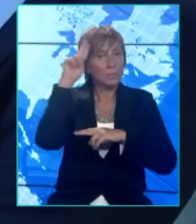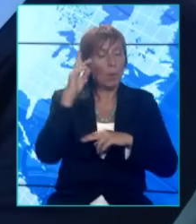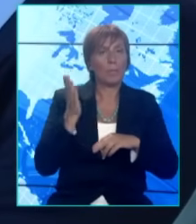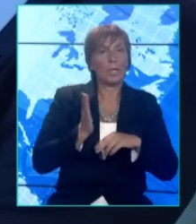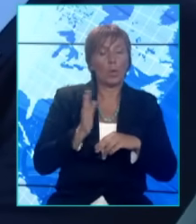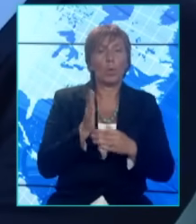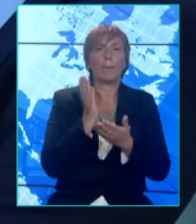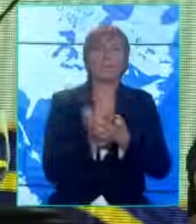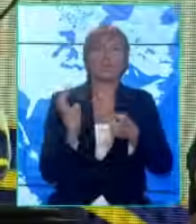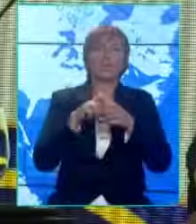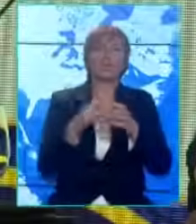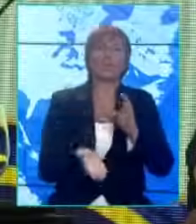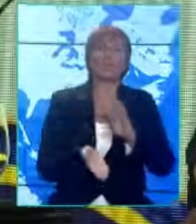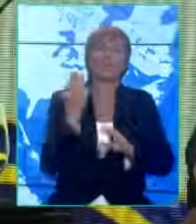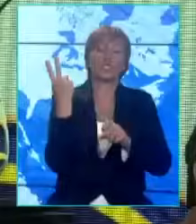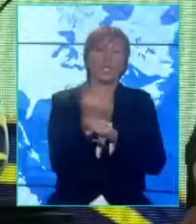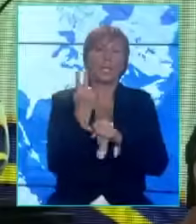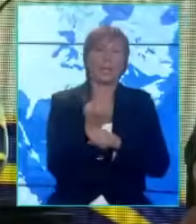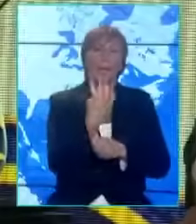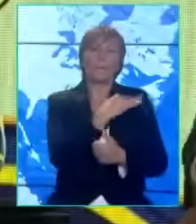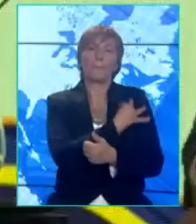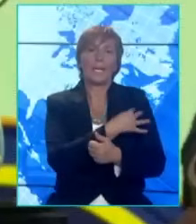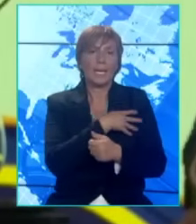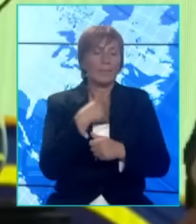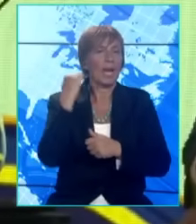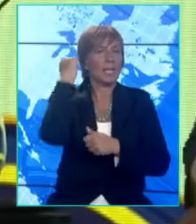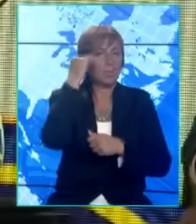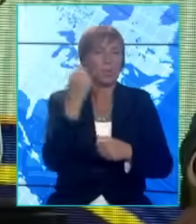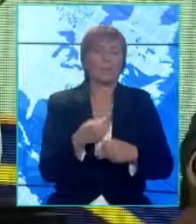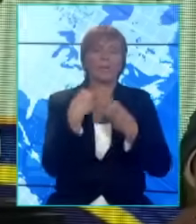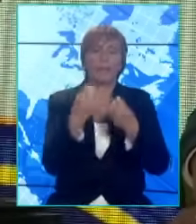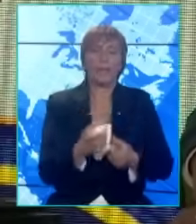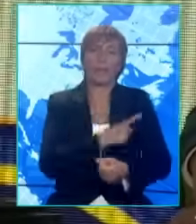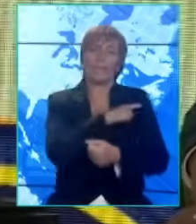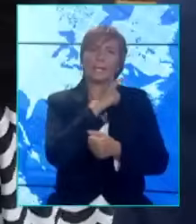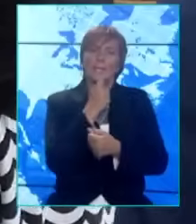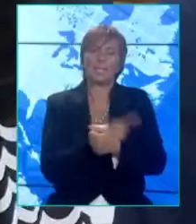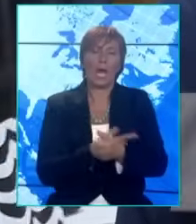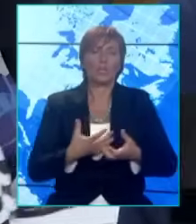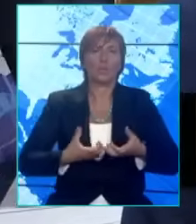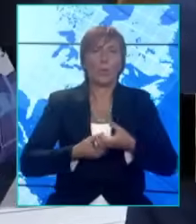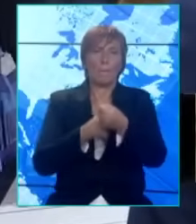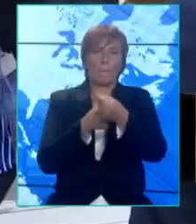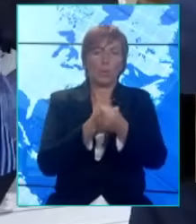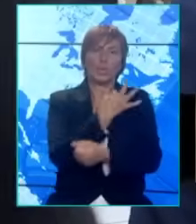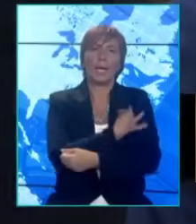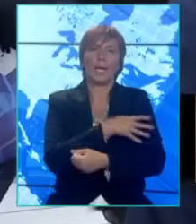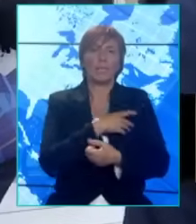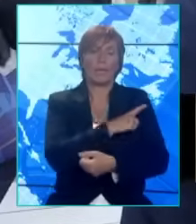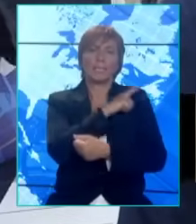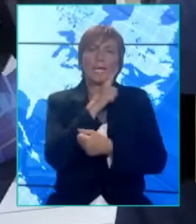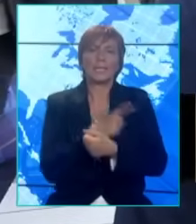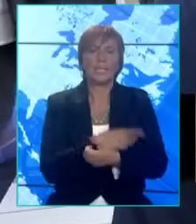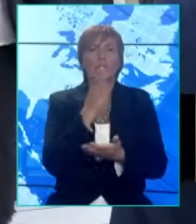kulture sudjelovalo je više zemalja, od kojih je Hrvatska uz Tursku dala snažnu podršku. Hrvatska ovdje snažno